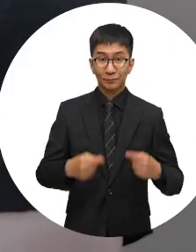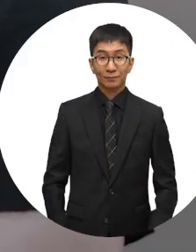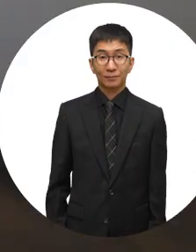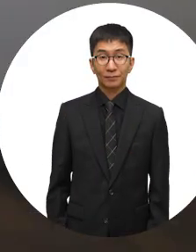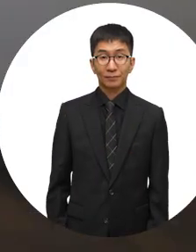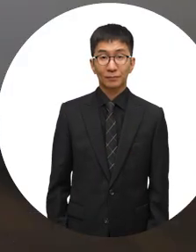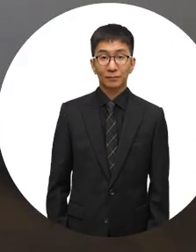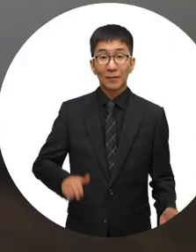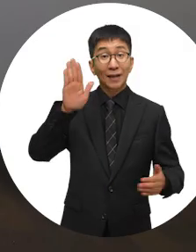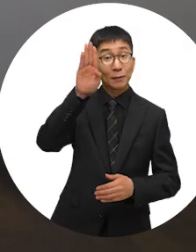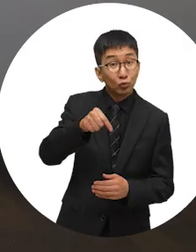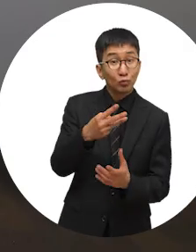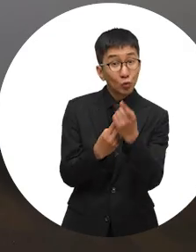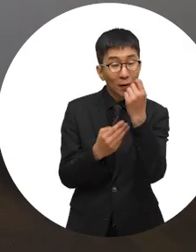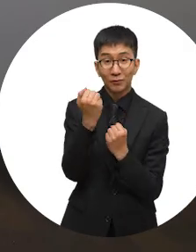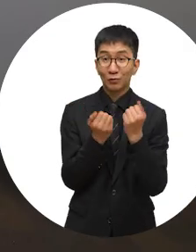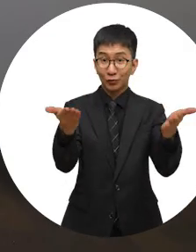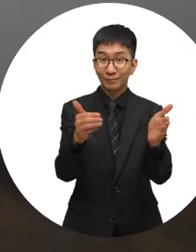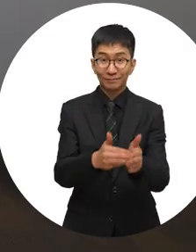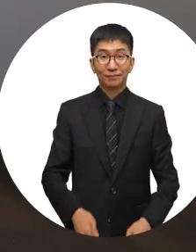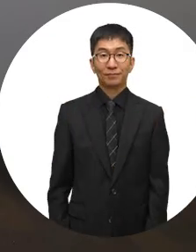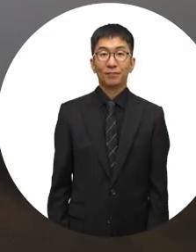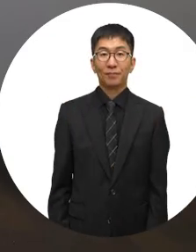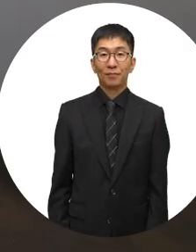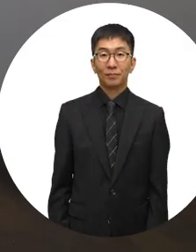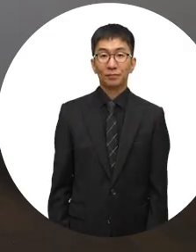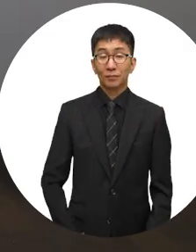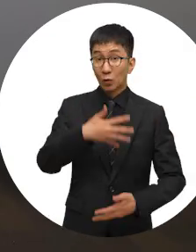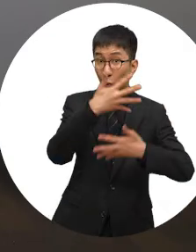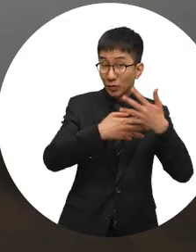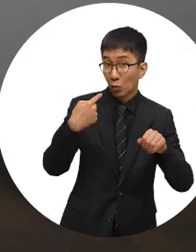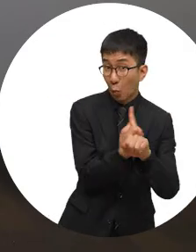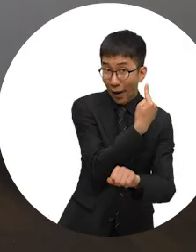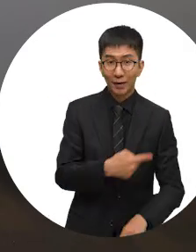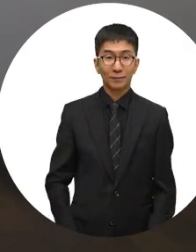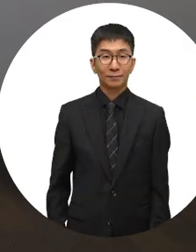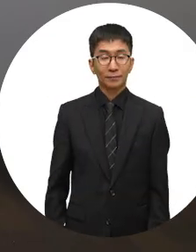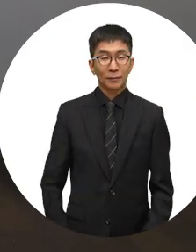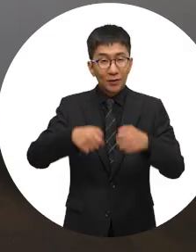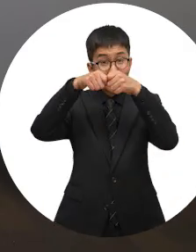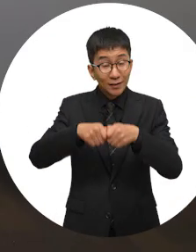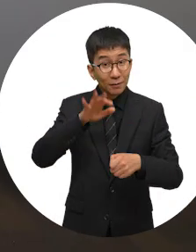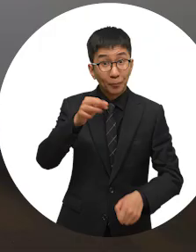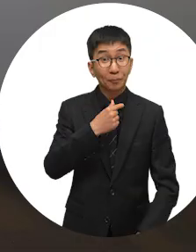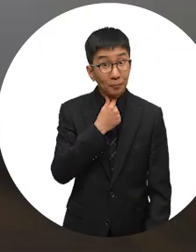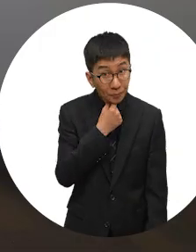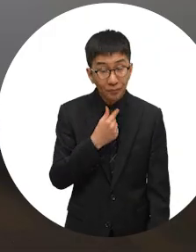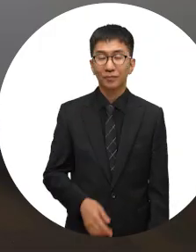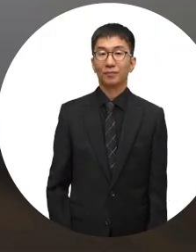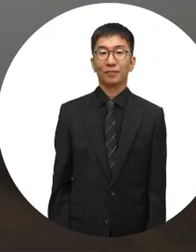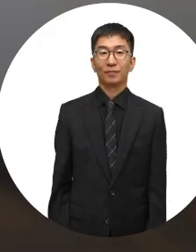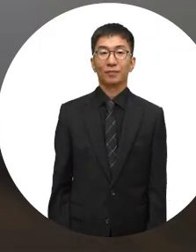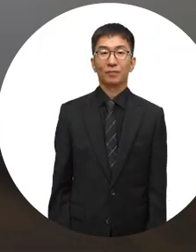좋겠습니다. 지금까지 경기대학교 학생부 종합전형에 대해 안내드렸습니다. 지금 소개한 동영상 정보 외에 학생부 종합전형에 대한